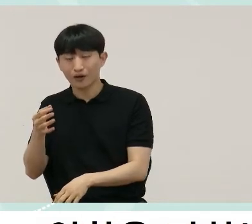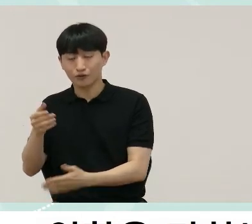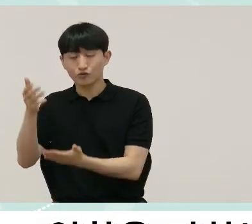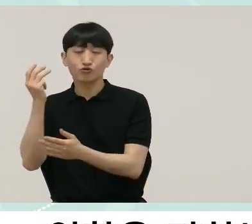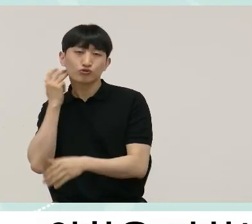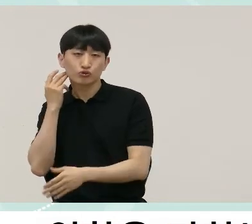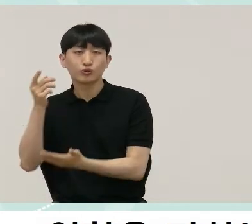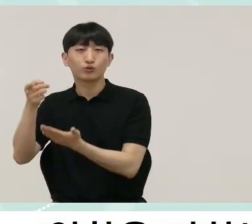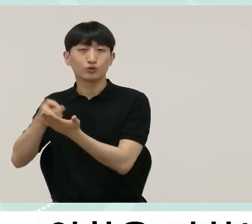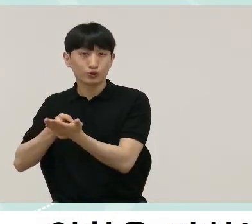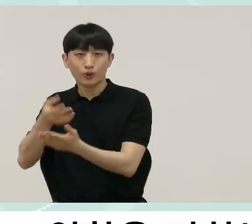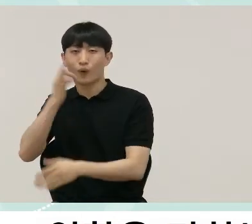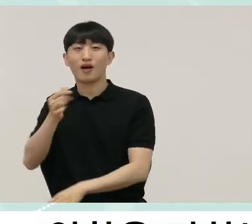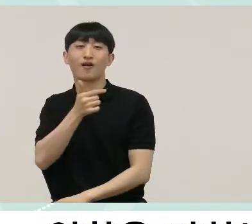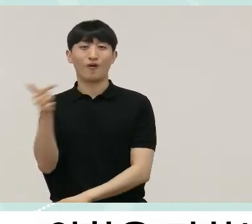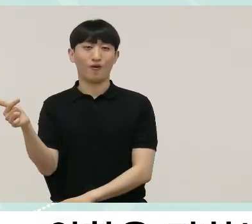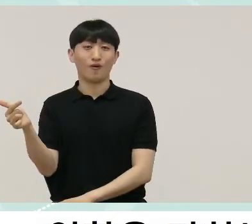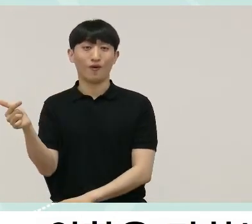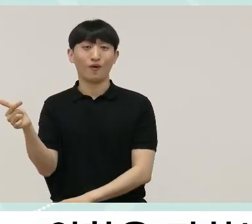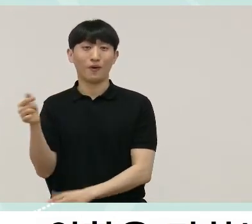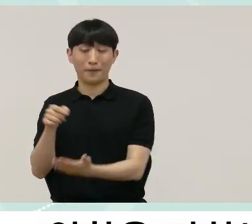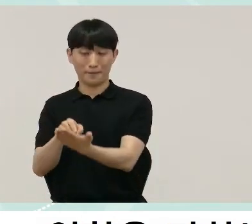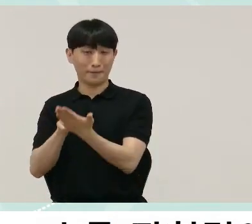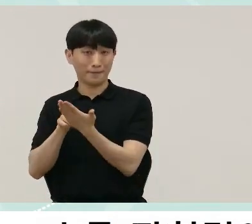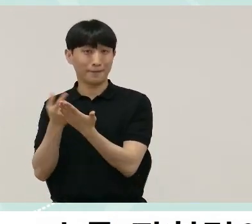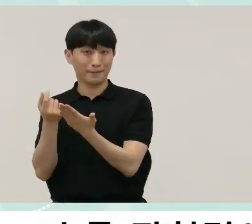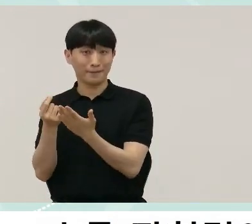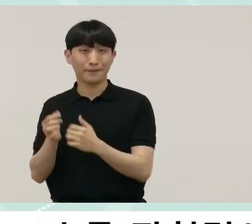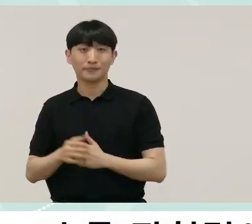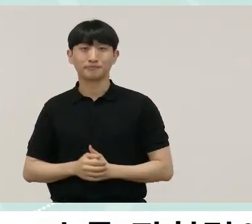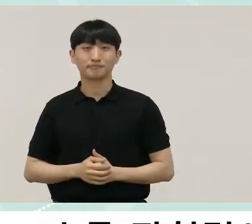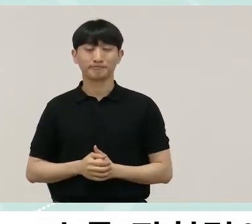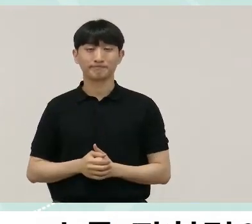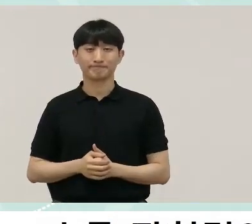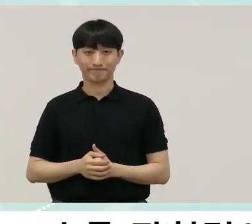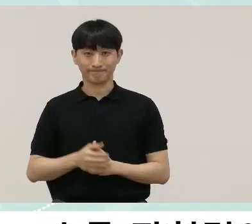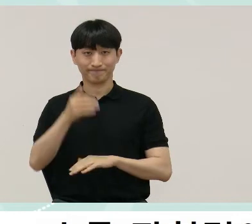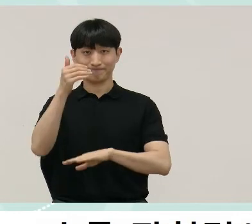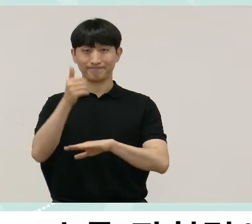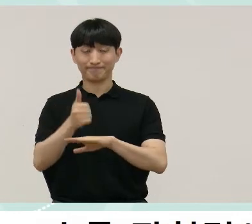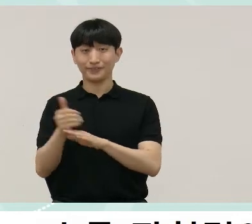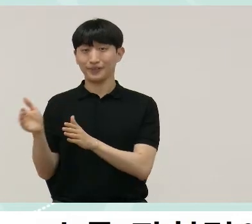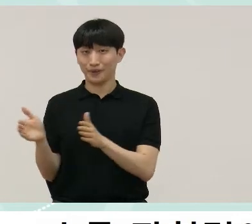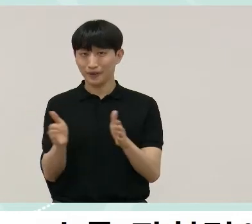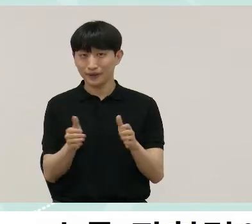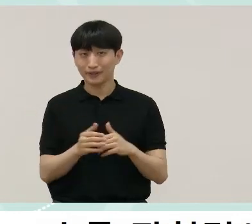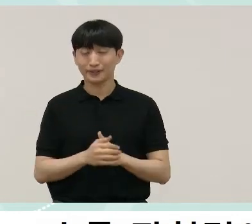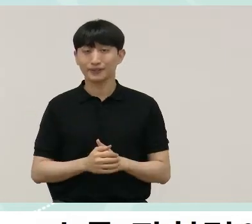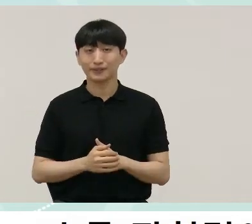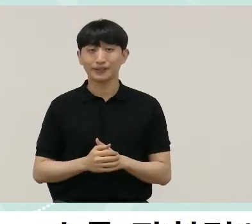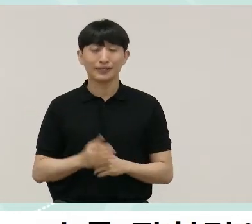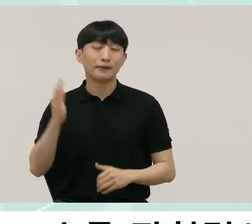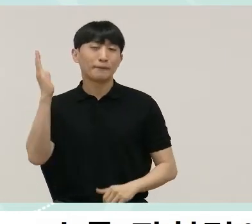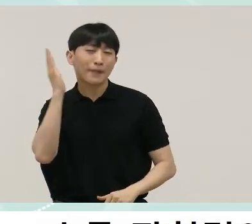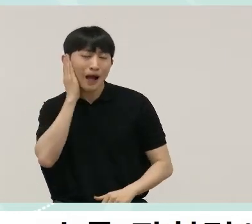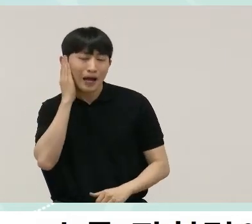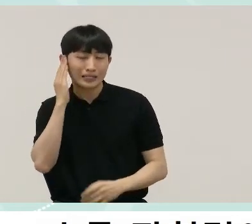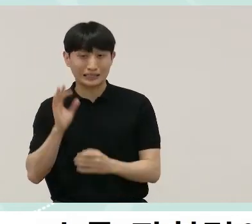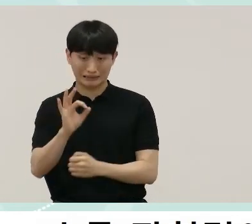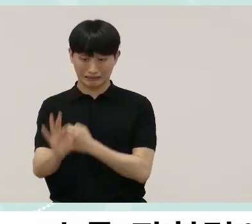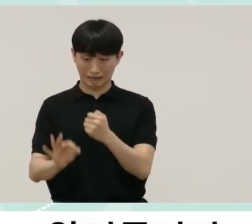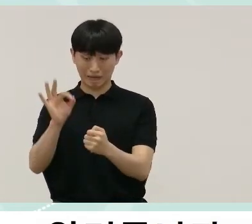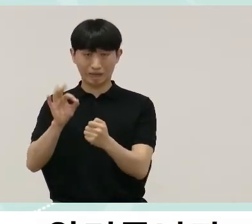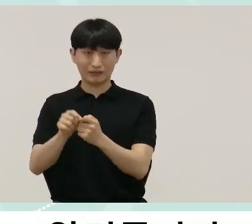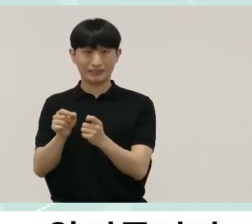보여주고 있습니다. 그래서 이제 성인의 경우에 이제 정리를 해보면 난청 기간이 10년 이상 긴